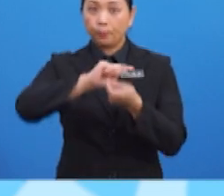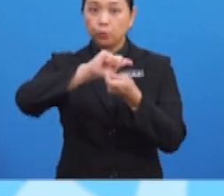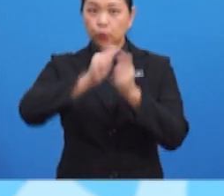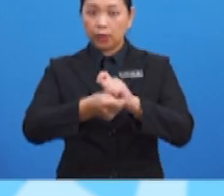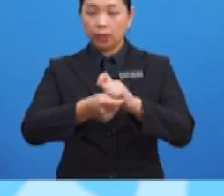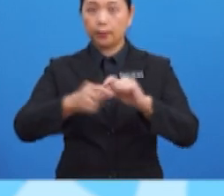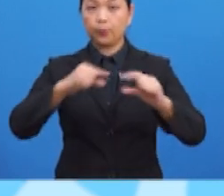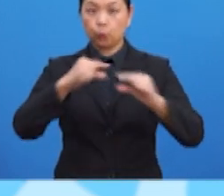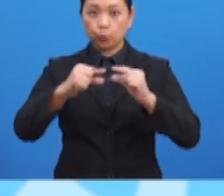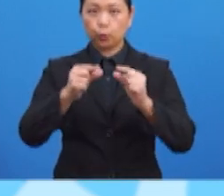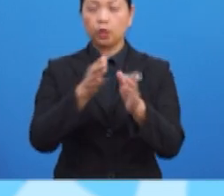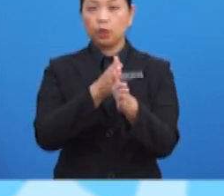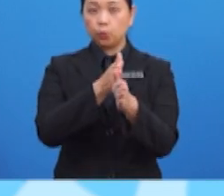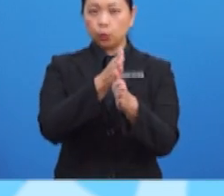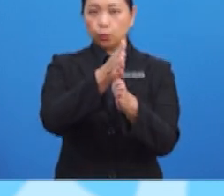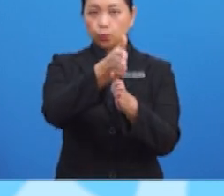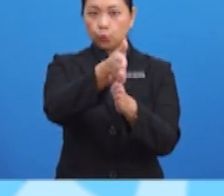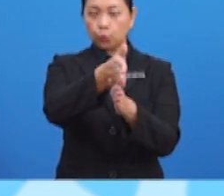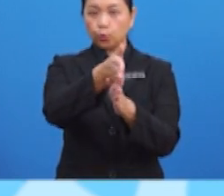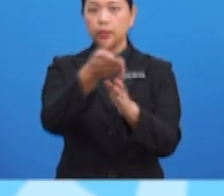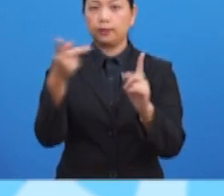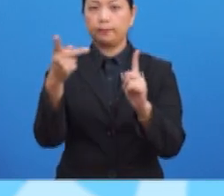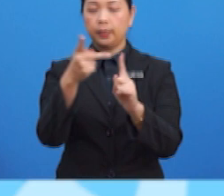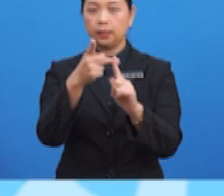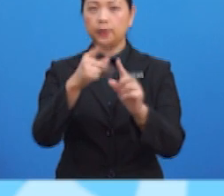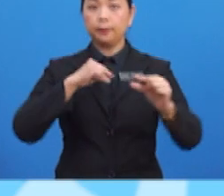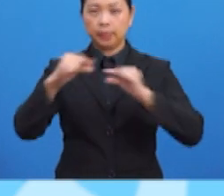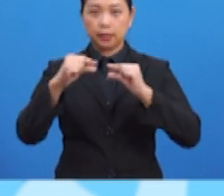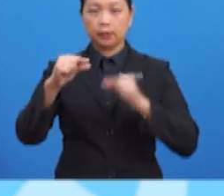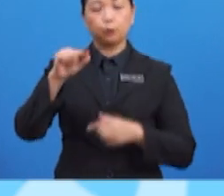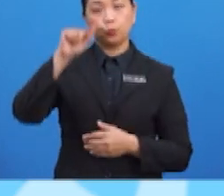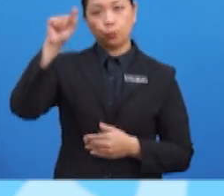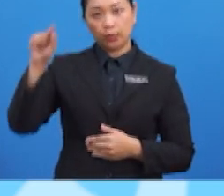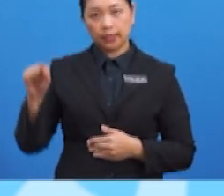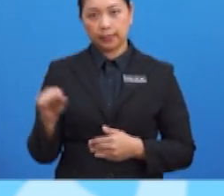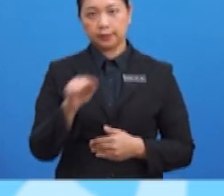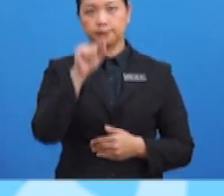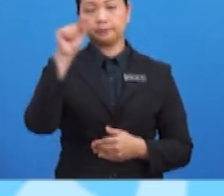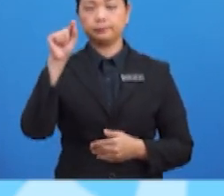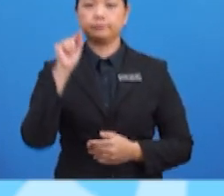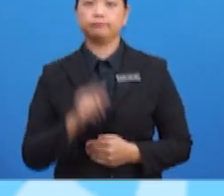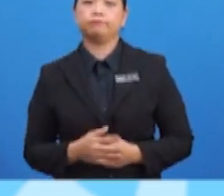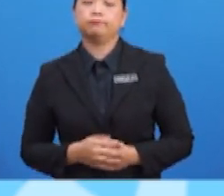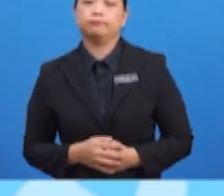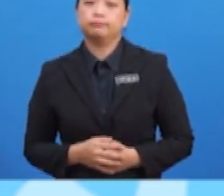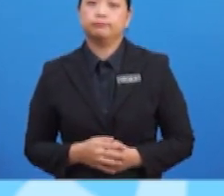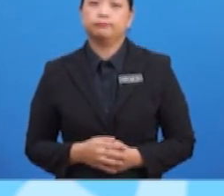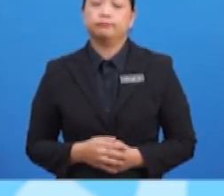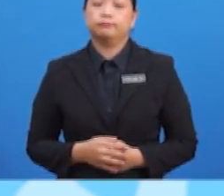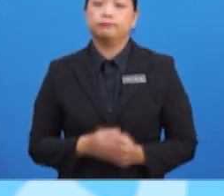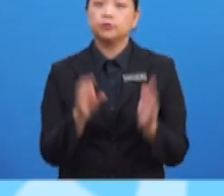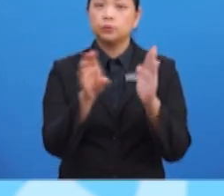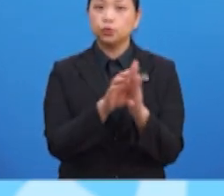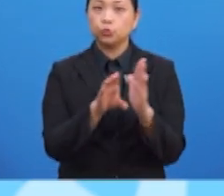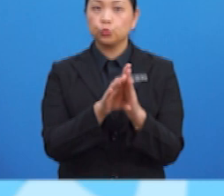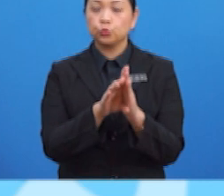menukarkan pergerakan lurus kepada pergerakan membulat. Contoh penggunaan